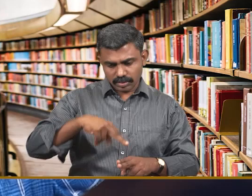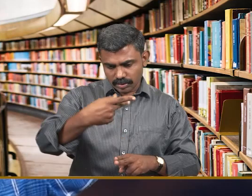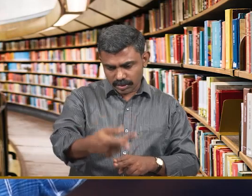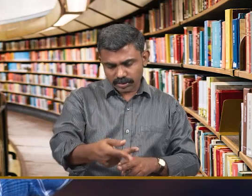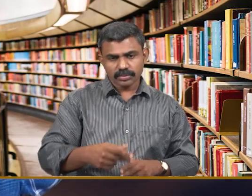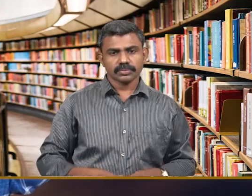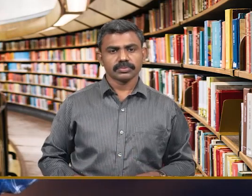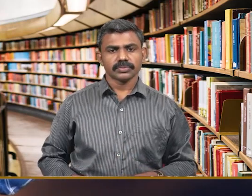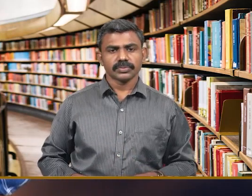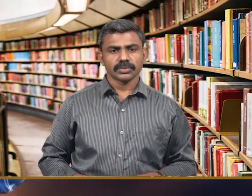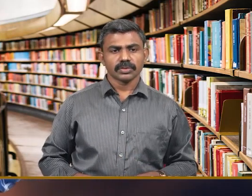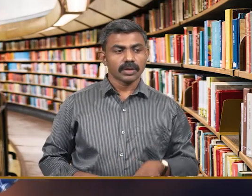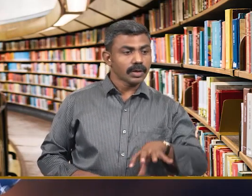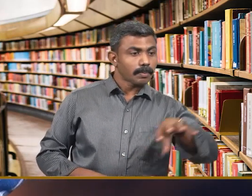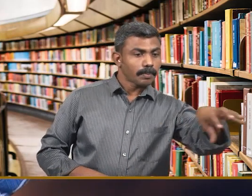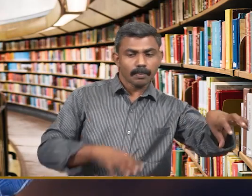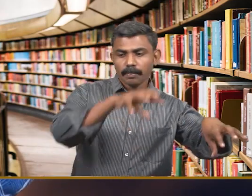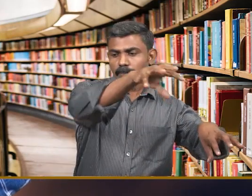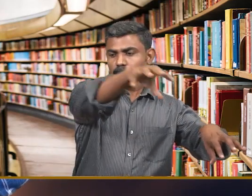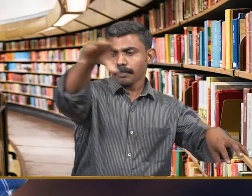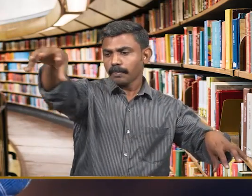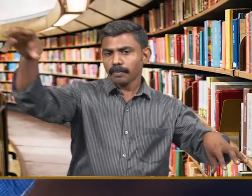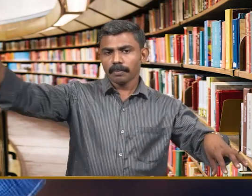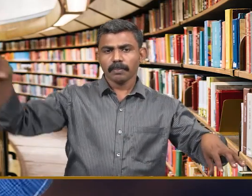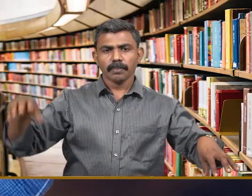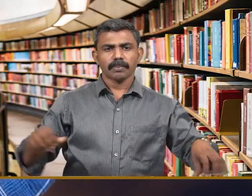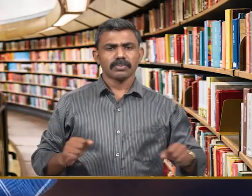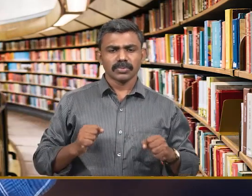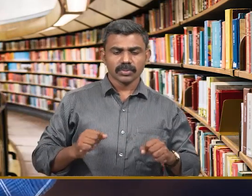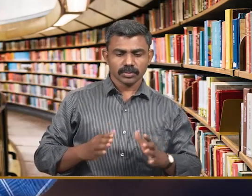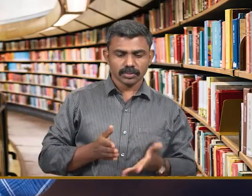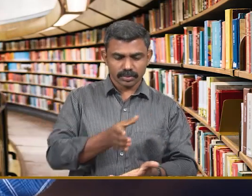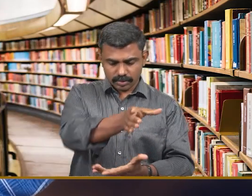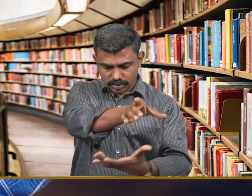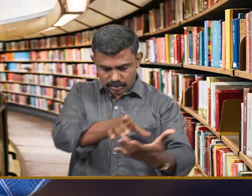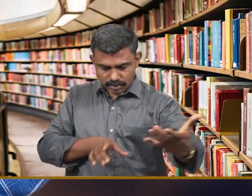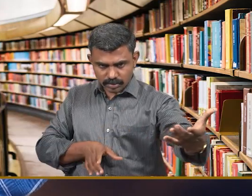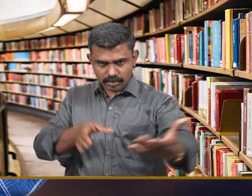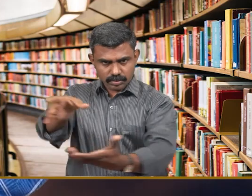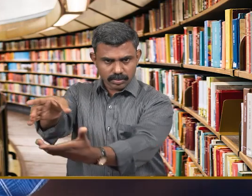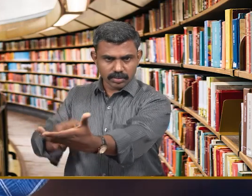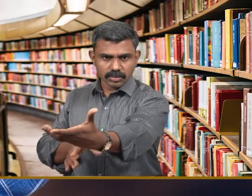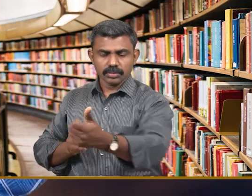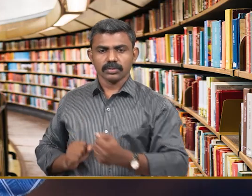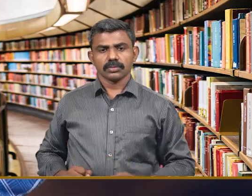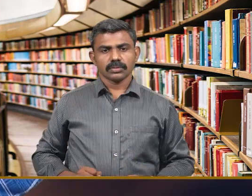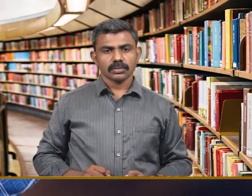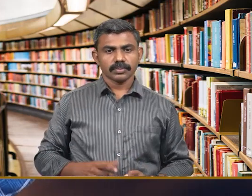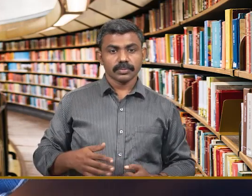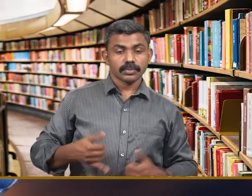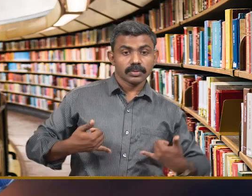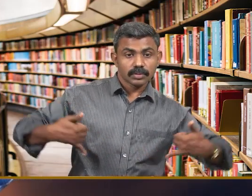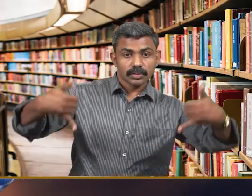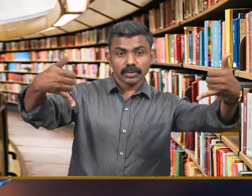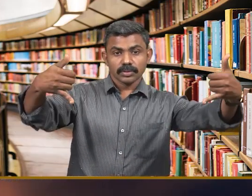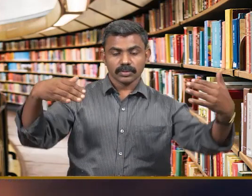அதுக்கடுத்து பார்த்தீங்கன்னா இந்த பன்னாட்டு செலவாணி முறையில் ஒரு பெரிய சீர்குலை ஏற்படுச்சு. என்ன அப்படின்னா எல்லா நாடுகளுமே அந்த அதாவது தேசிய பாதுகாப்பு அப்படிங்கிற